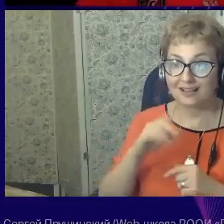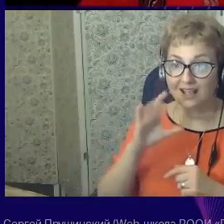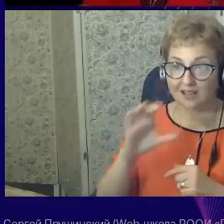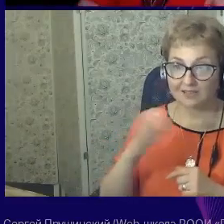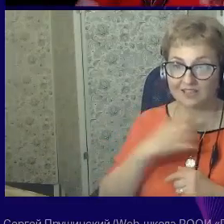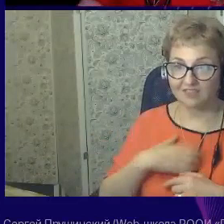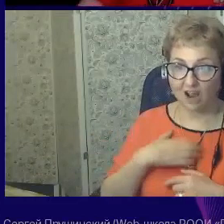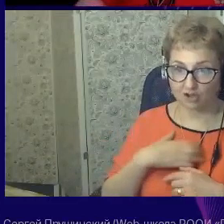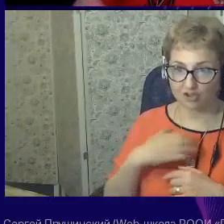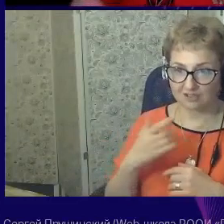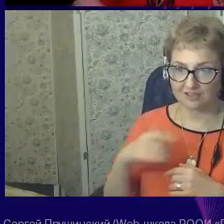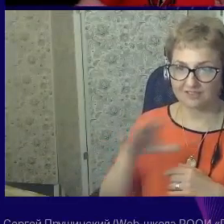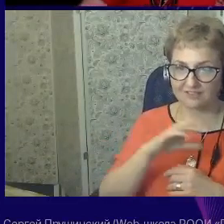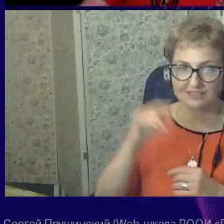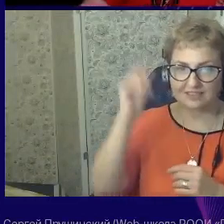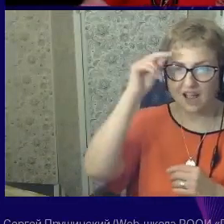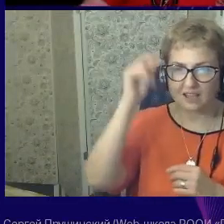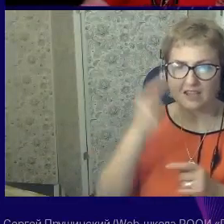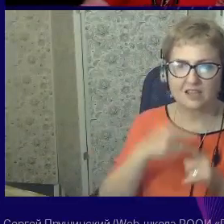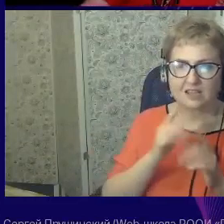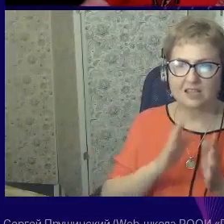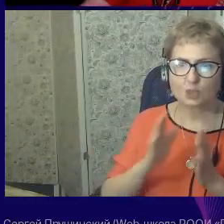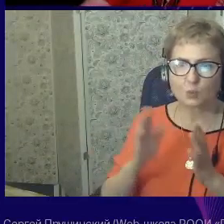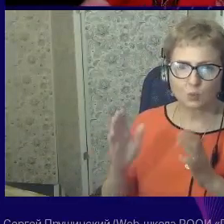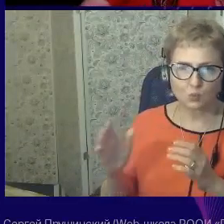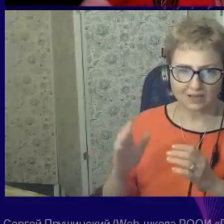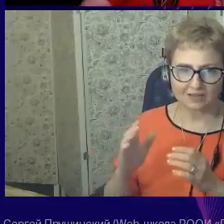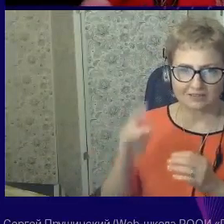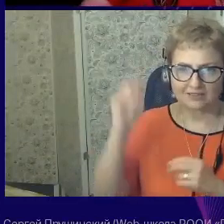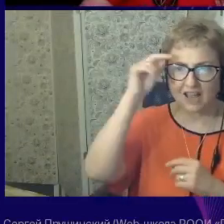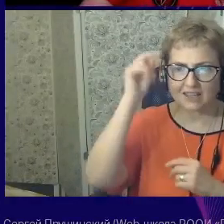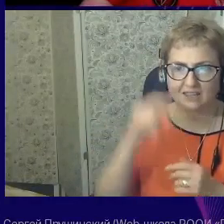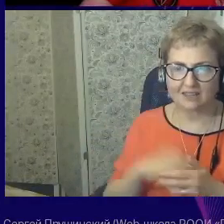важно на всех занятиях, это структура занятия.